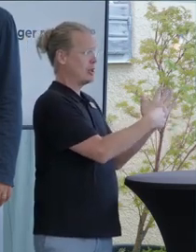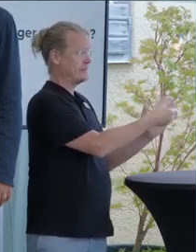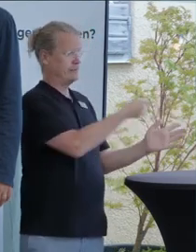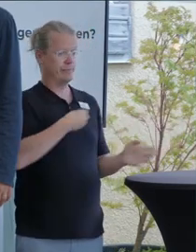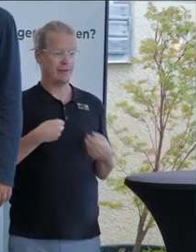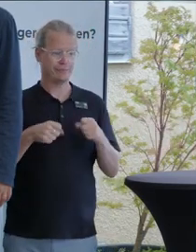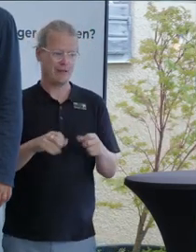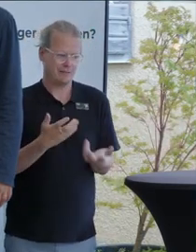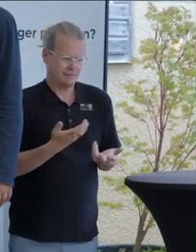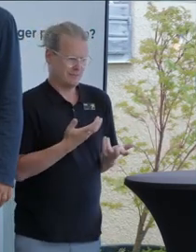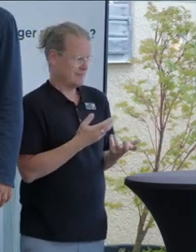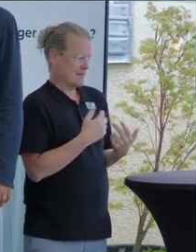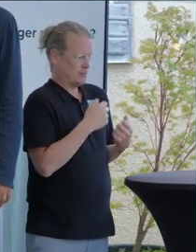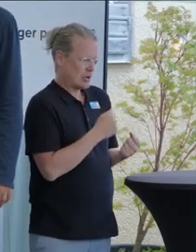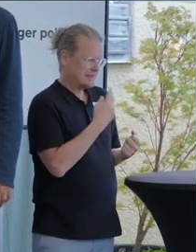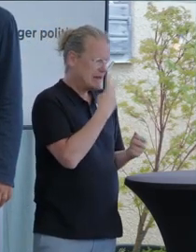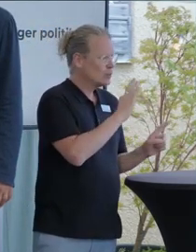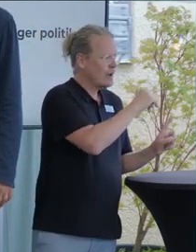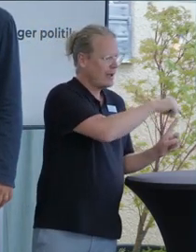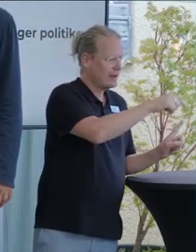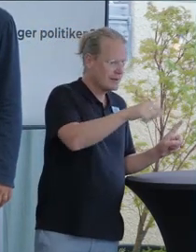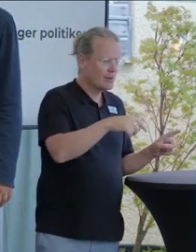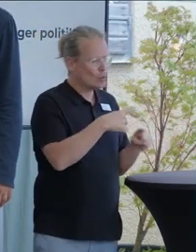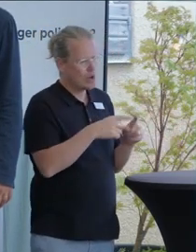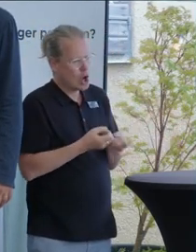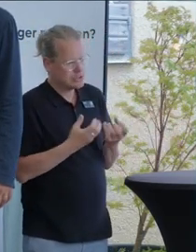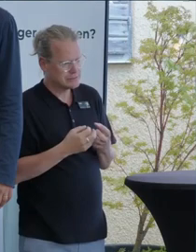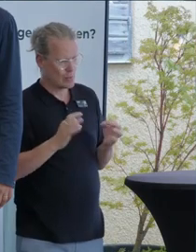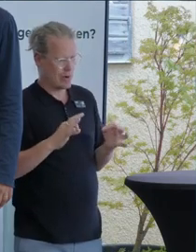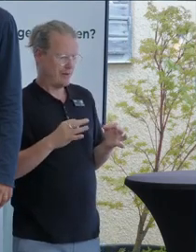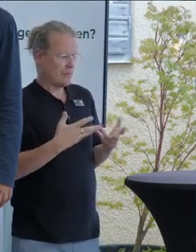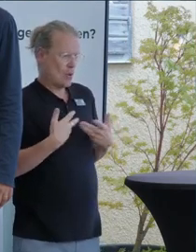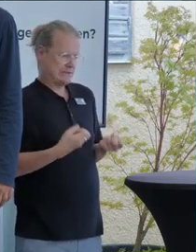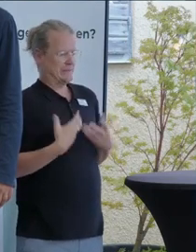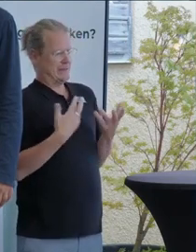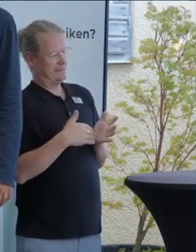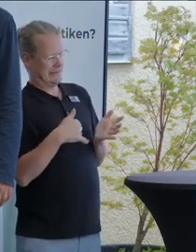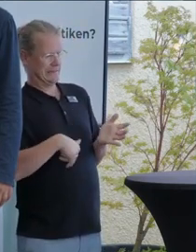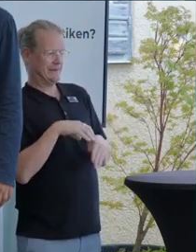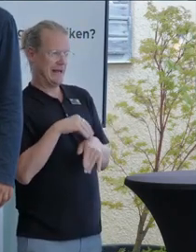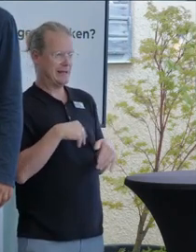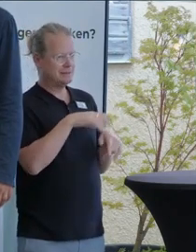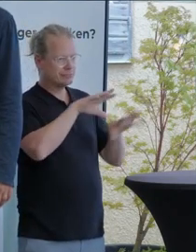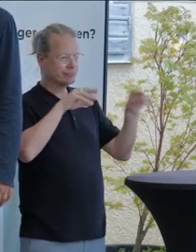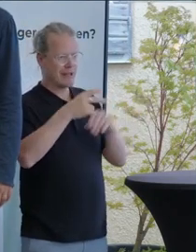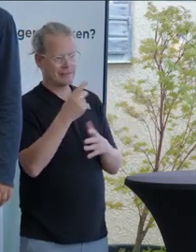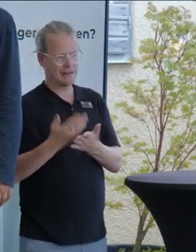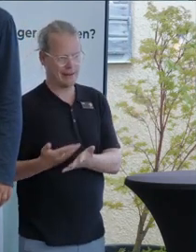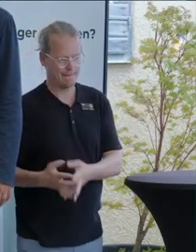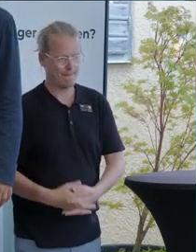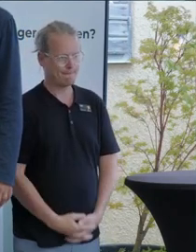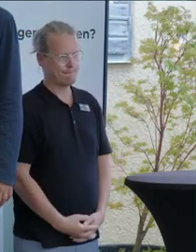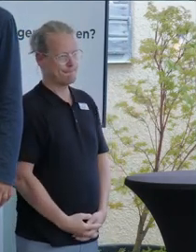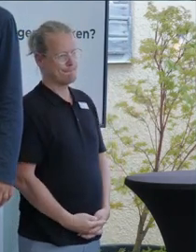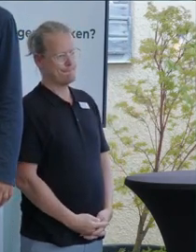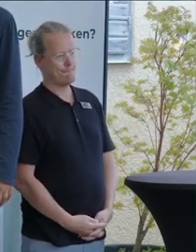på olika lösningar som finns och inspireras av det. För jag tänker väl från vårt perspektiv att det är väldigt viktigt att kunna för